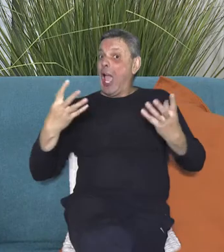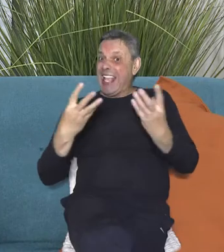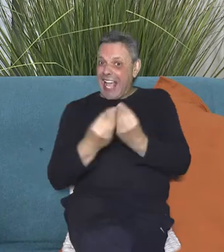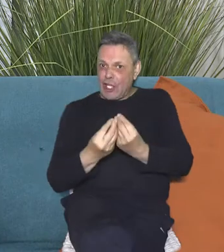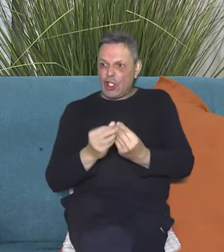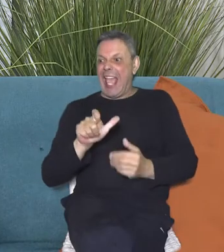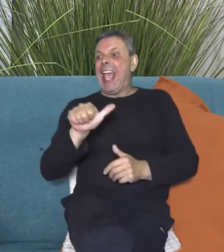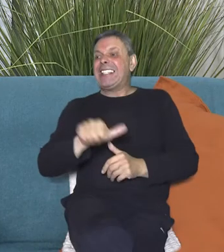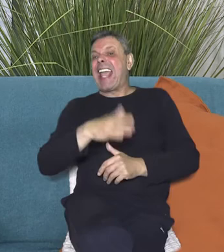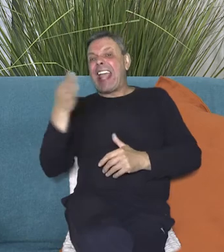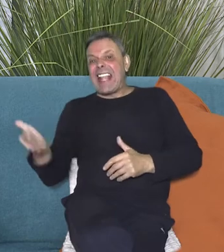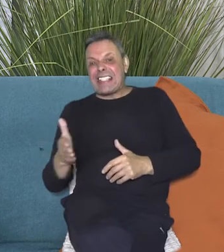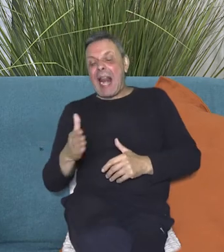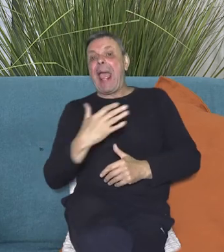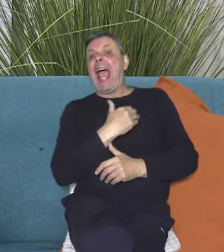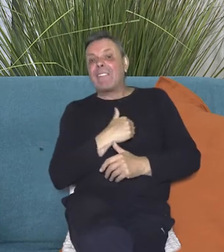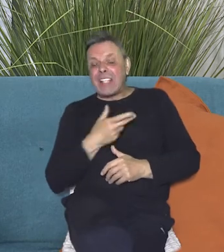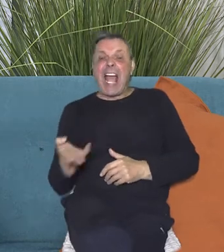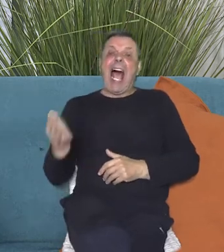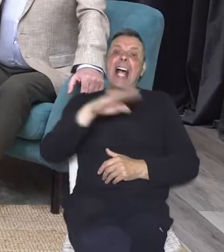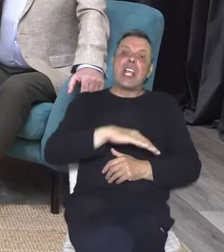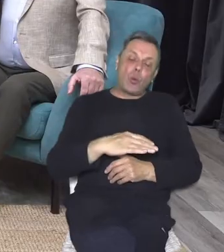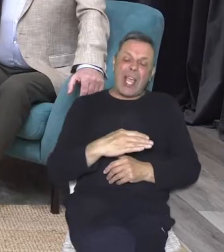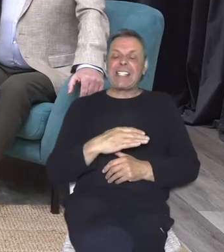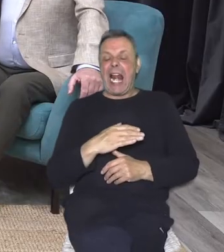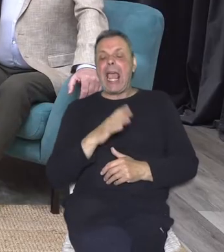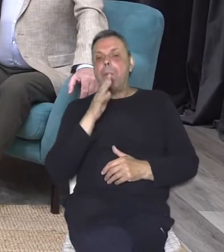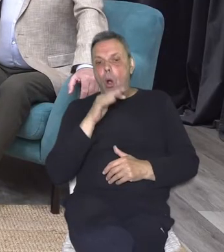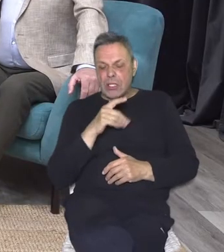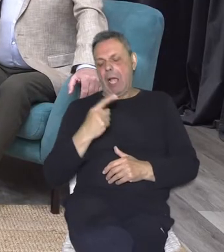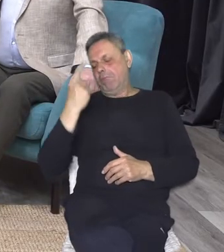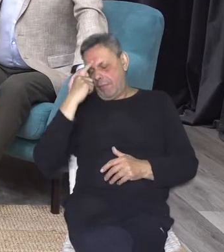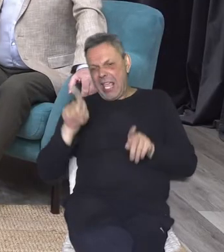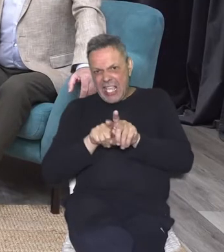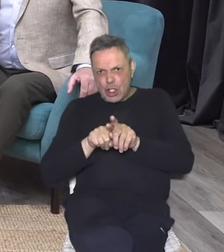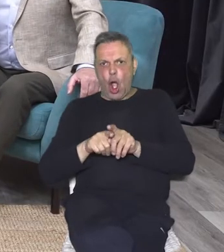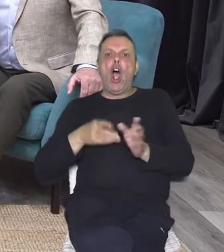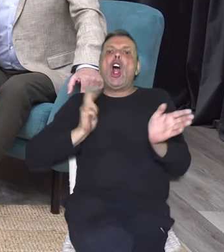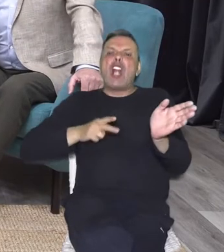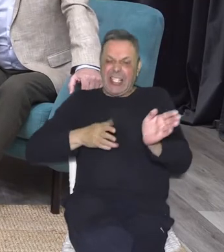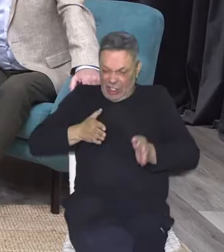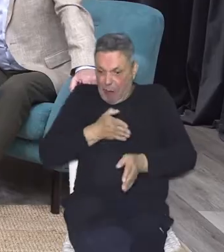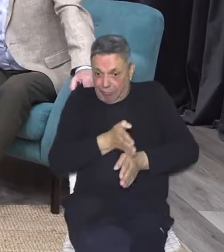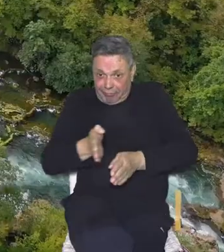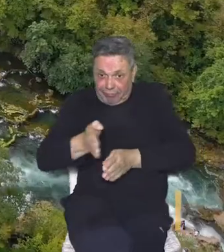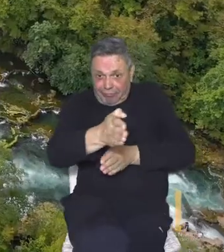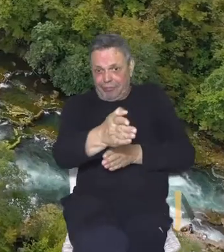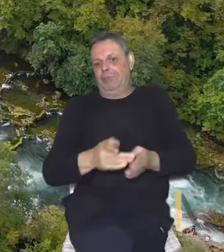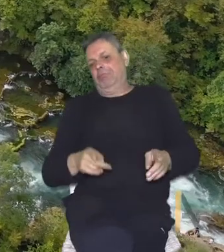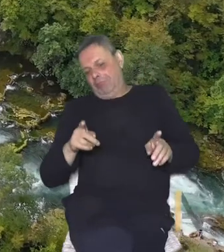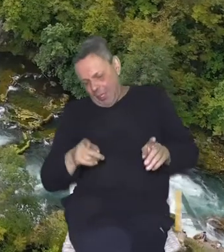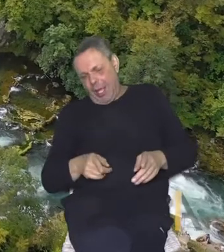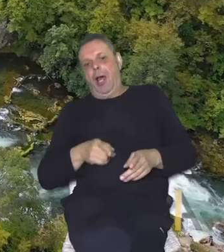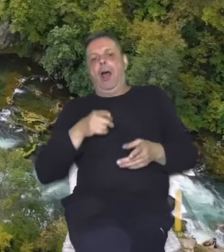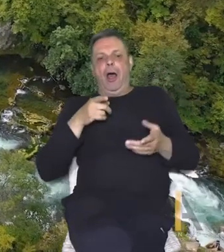resurs sa jedne strane Hrvatska, sa druge strane Bosne i Hercegovine. Što znamo po željezničkoj pruzi. Tako je, Unska pruga, nekada poznata u onoj